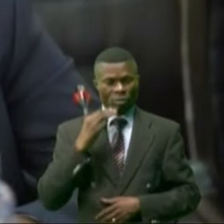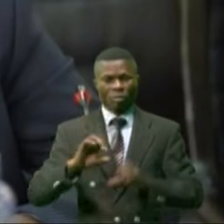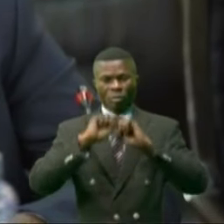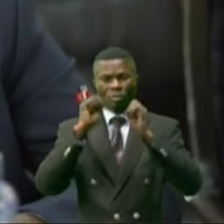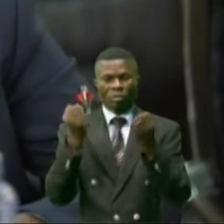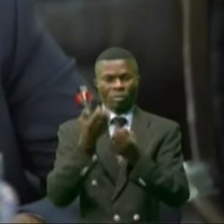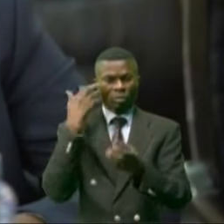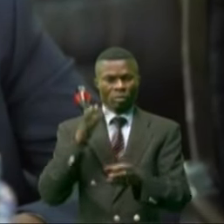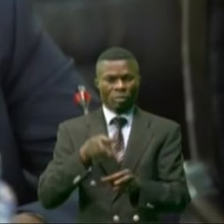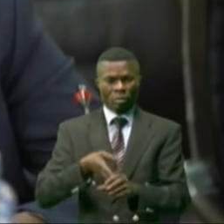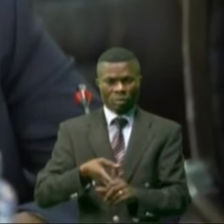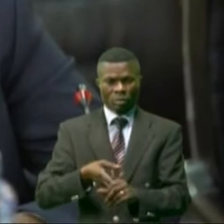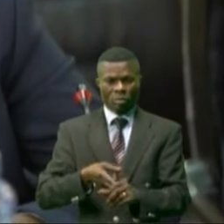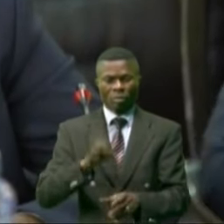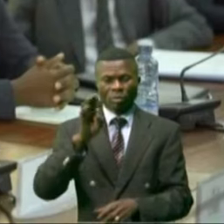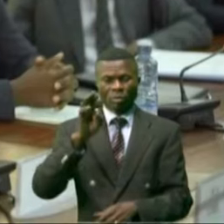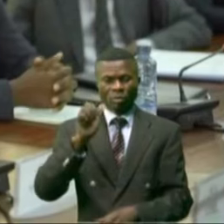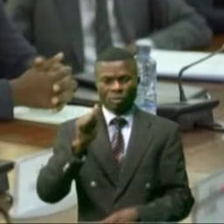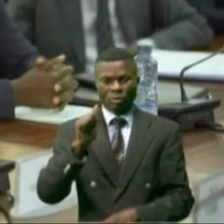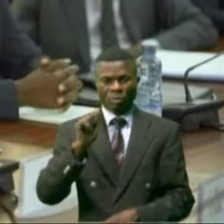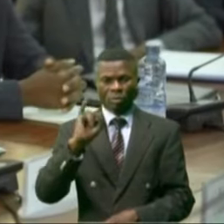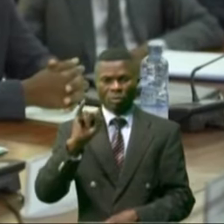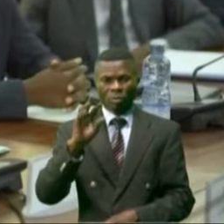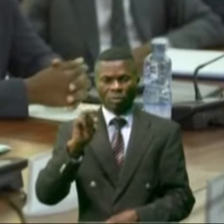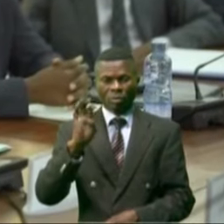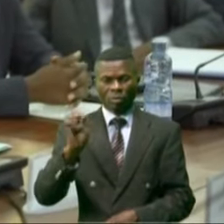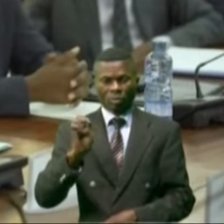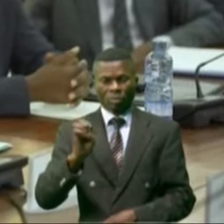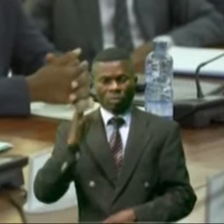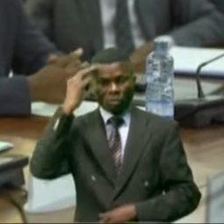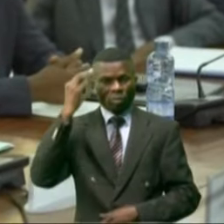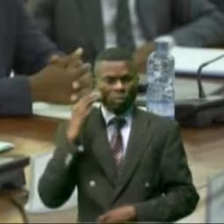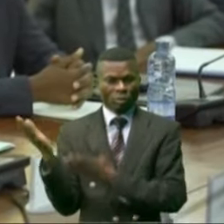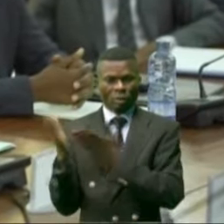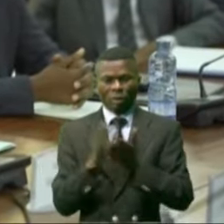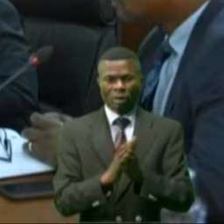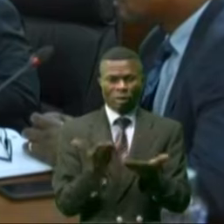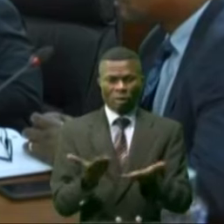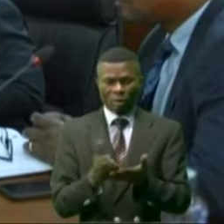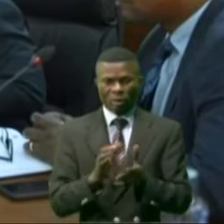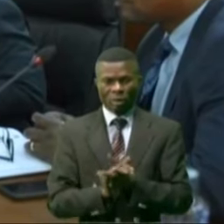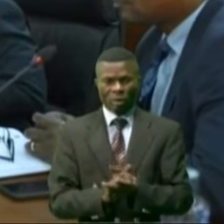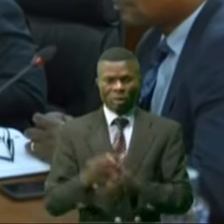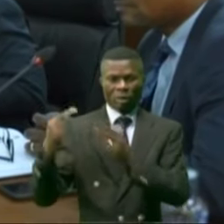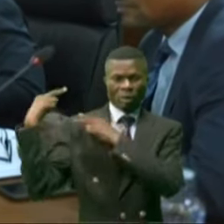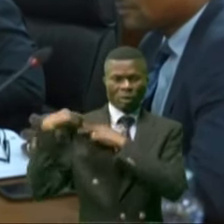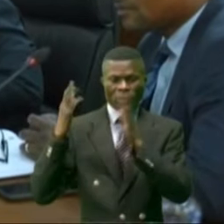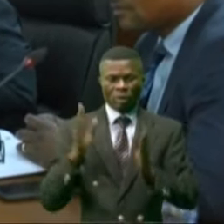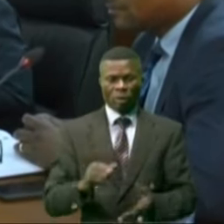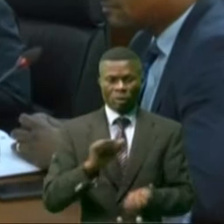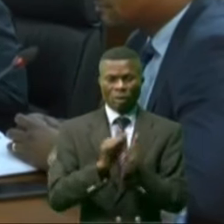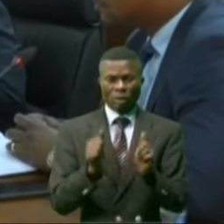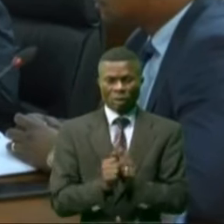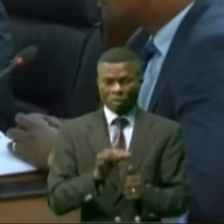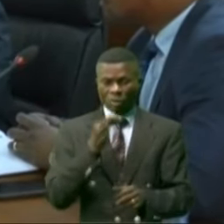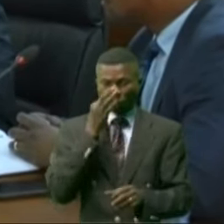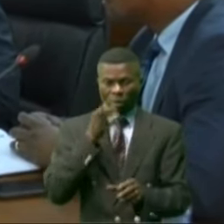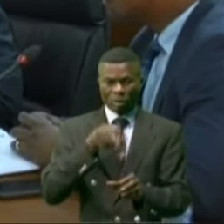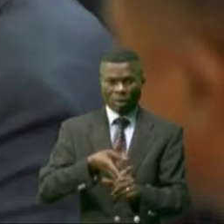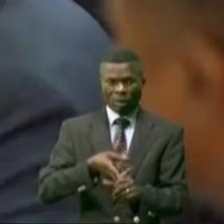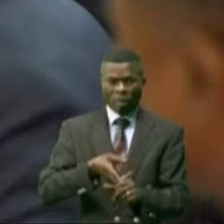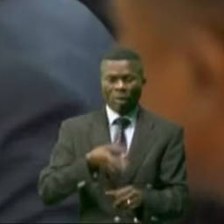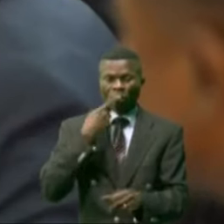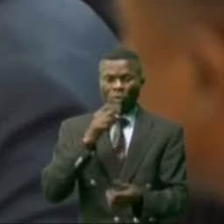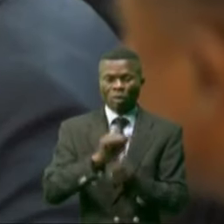Hydrocarbures, Aimé Sakombi Molendo, le ministre du Portefeuille, Jean-Lucien Boussa, et les responsables du secteur pétrolier ont abordé